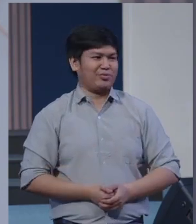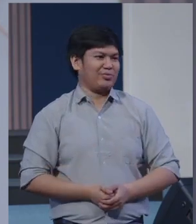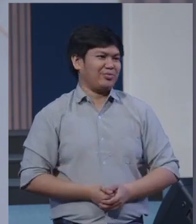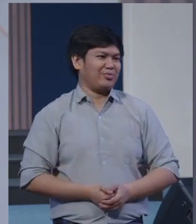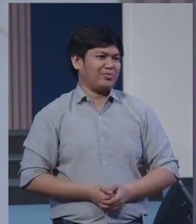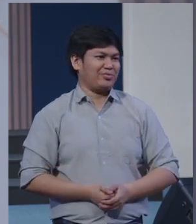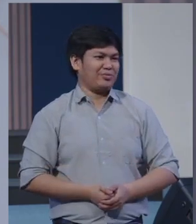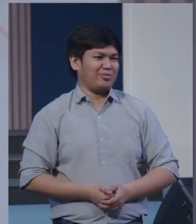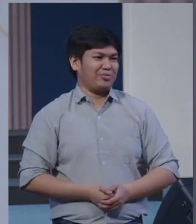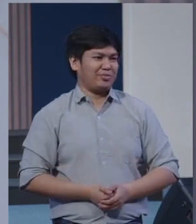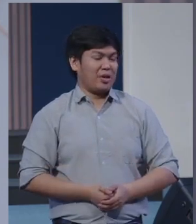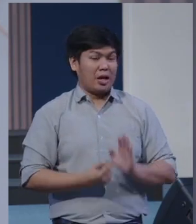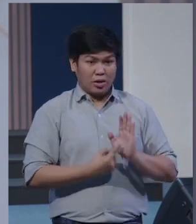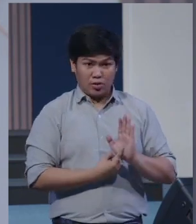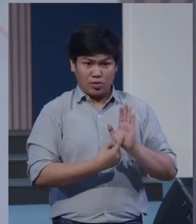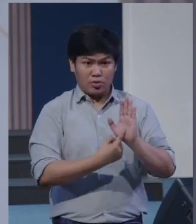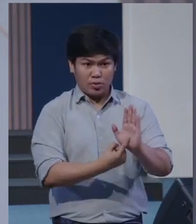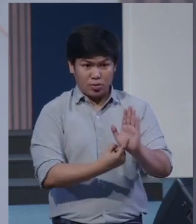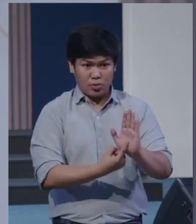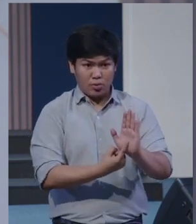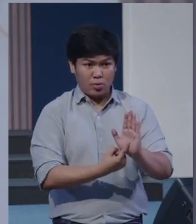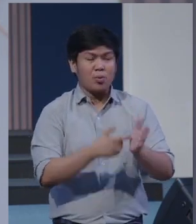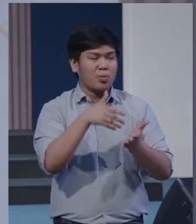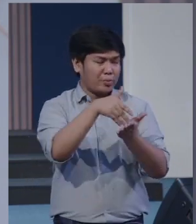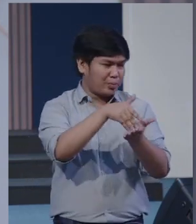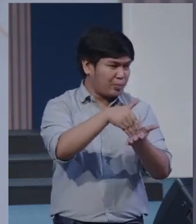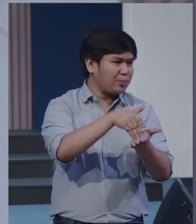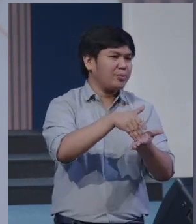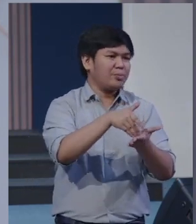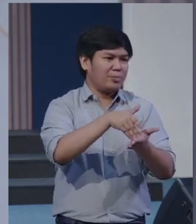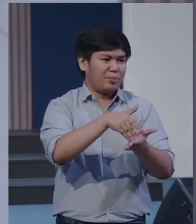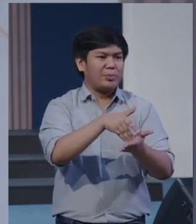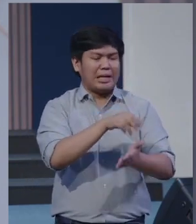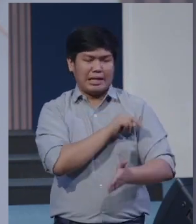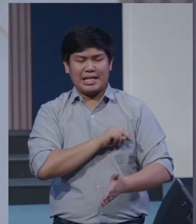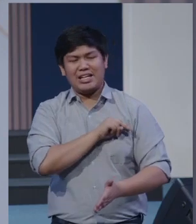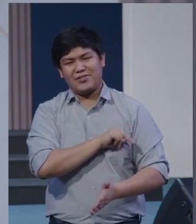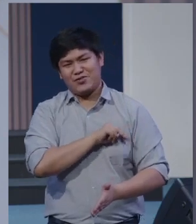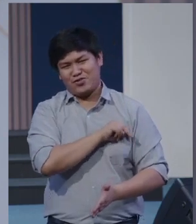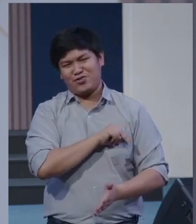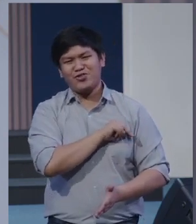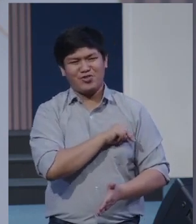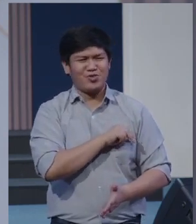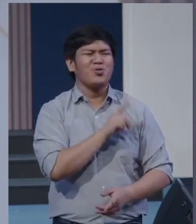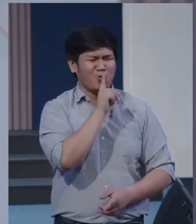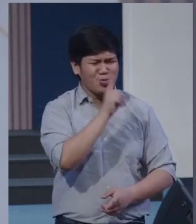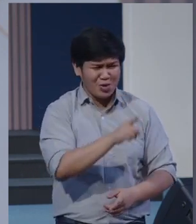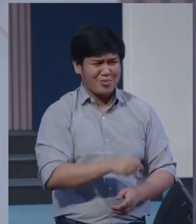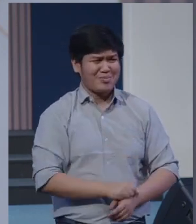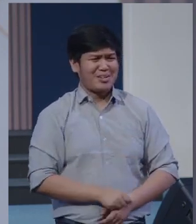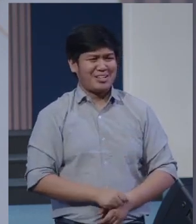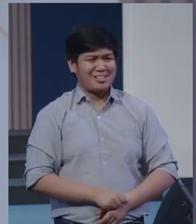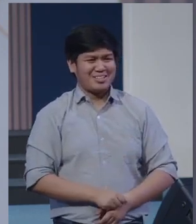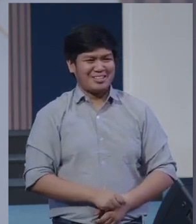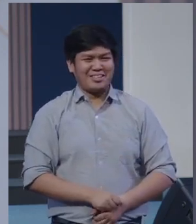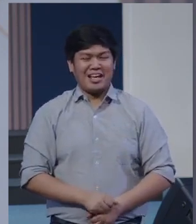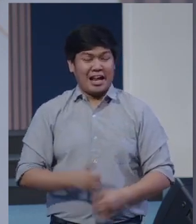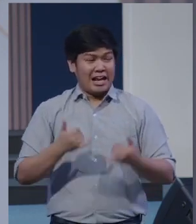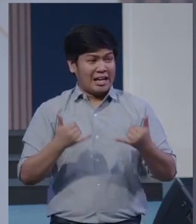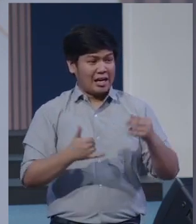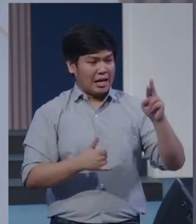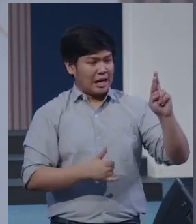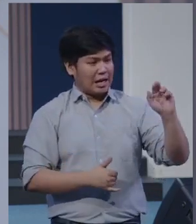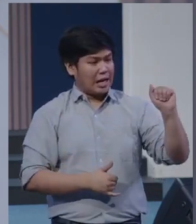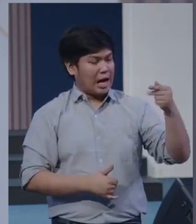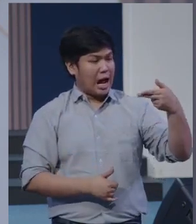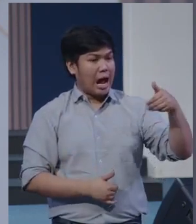yung pagkakamali at kahinaan ng mga characters ng Bibliya si rahab of